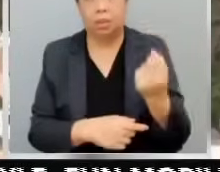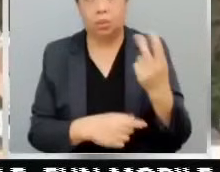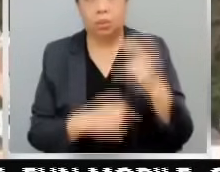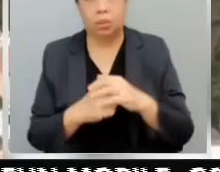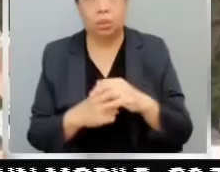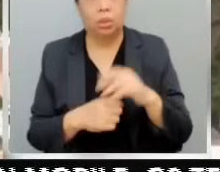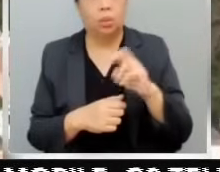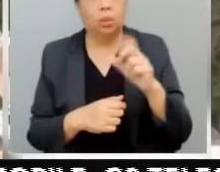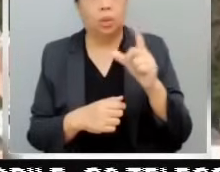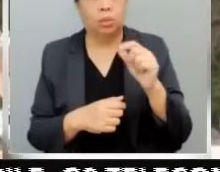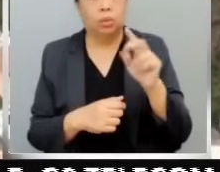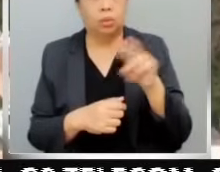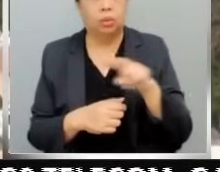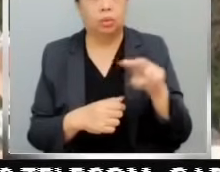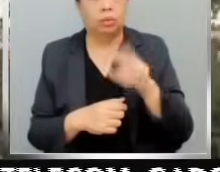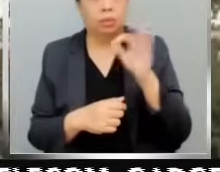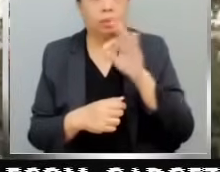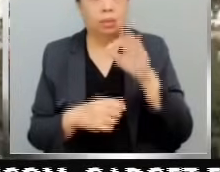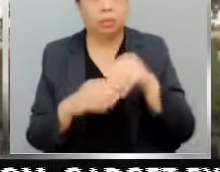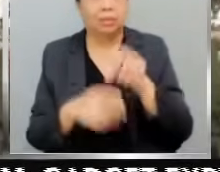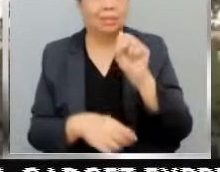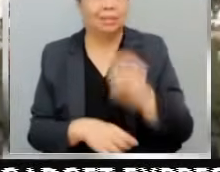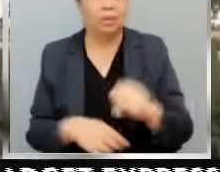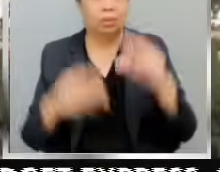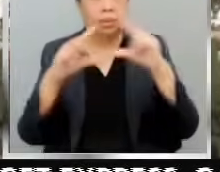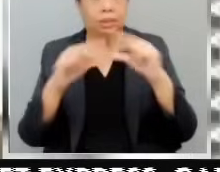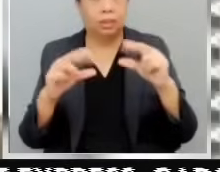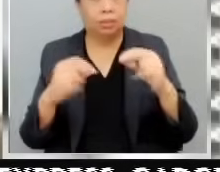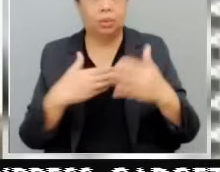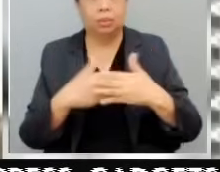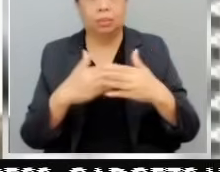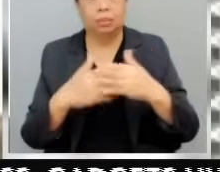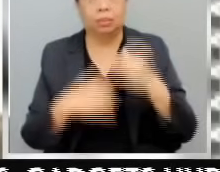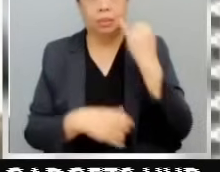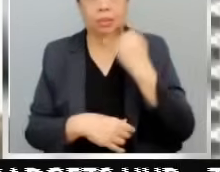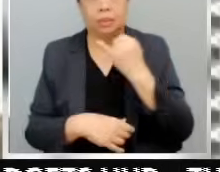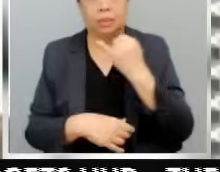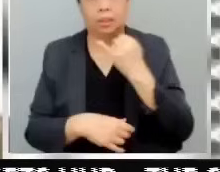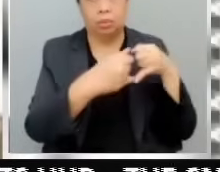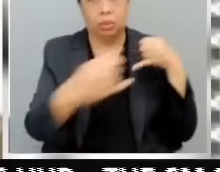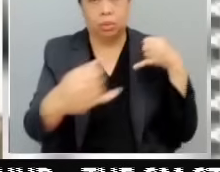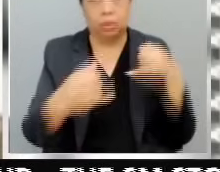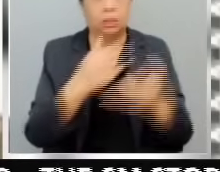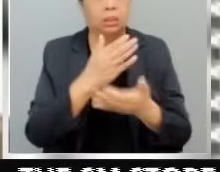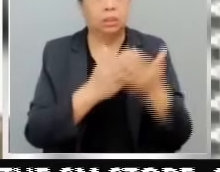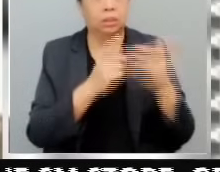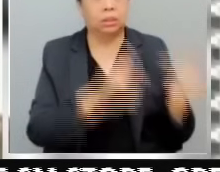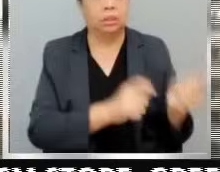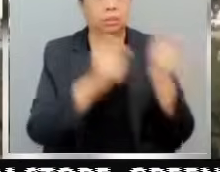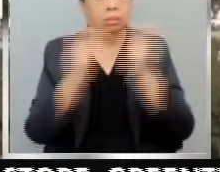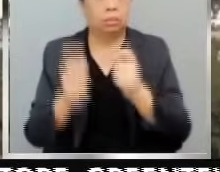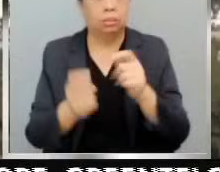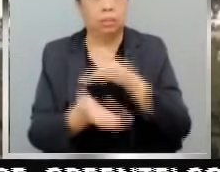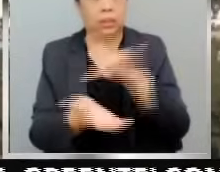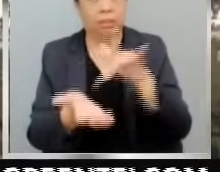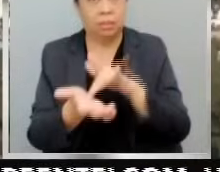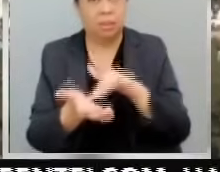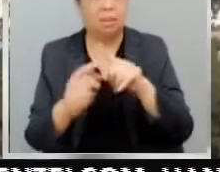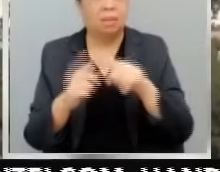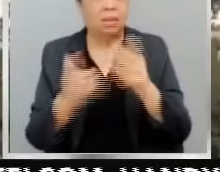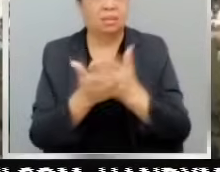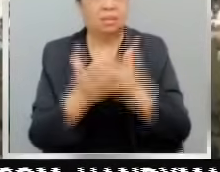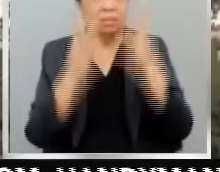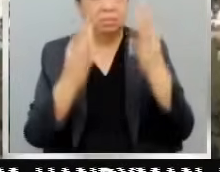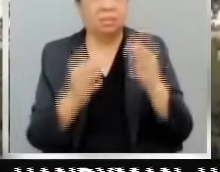naman ang nasa Southern Lebanon na malapit sa Israel border. May ilan na lumikas na raw tungo sa kabisera, ngunit may mga nananatili pa rin sa